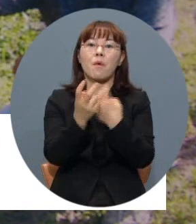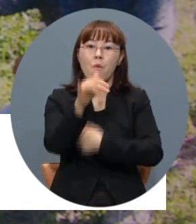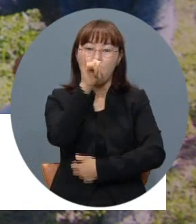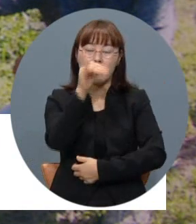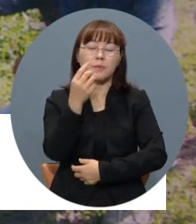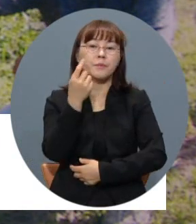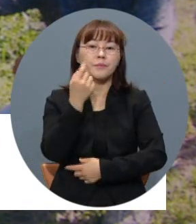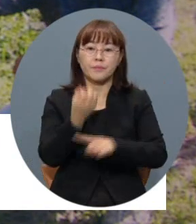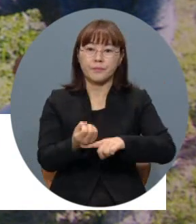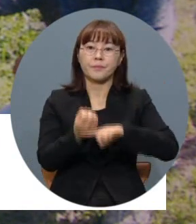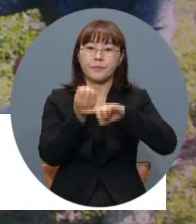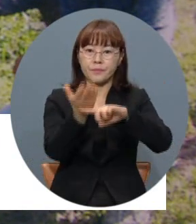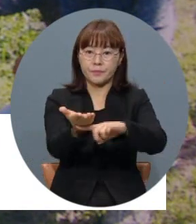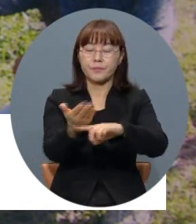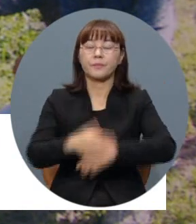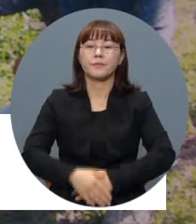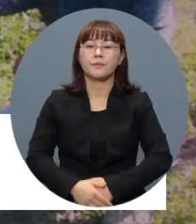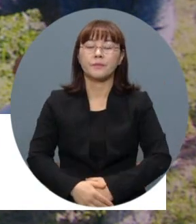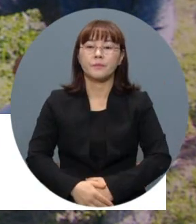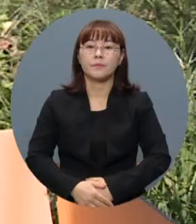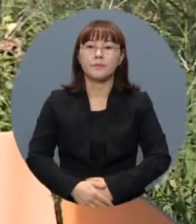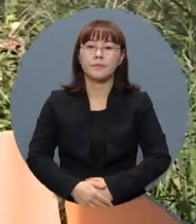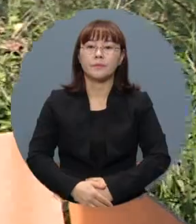있습니다. 한태영 기자가 보도합니다.